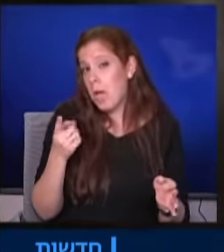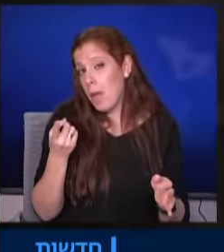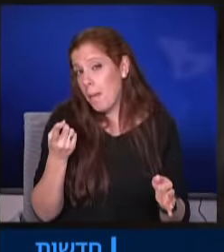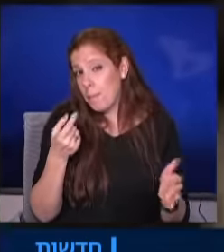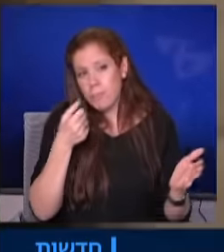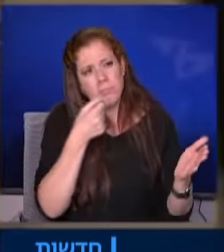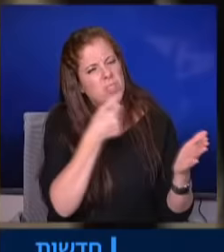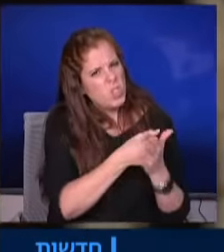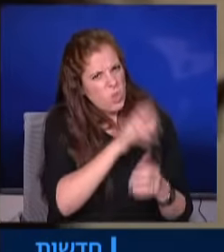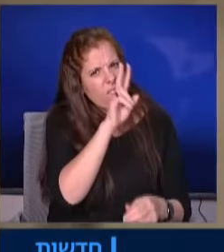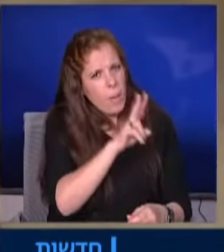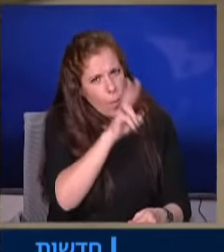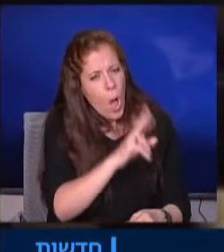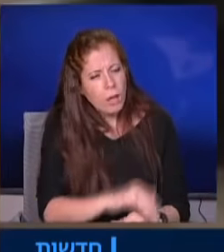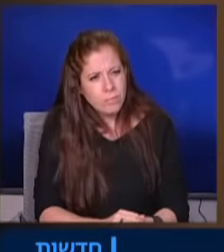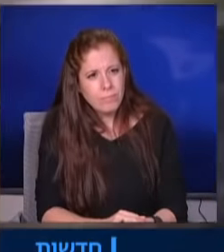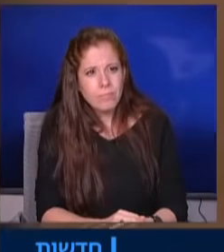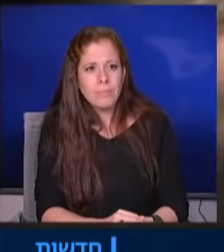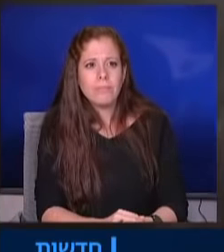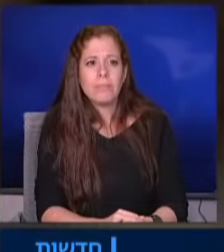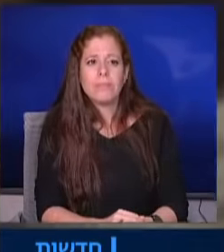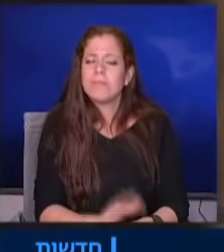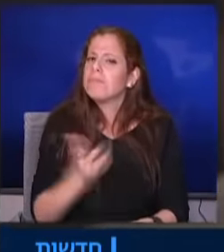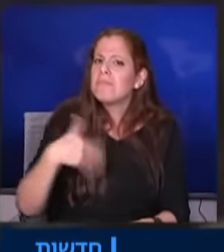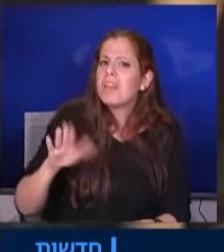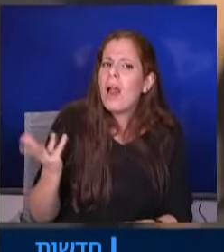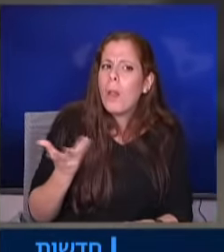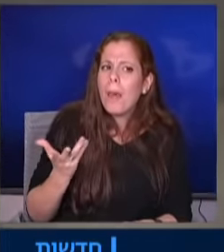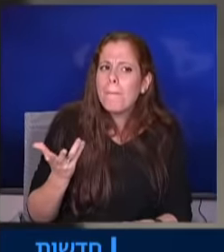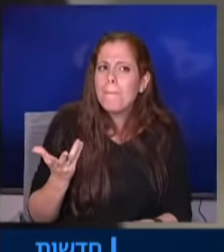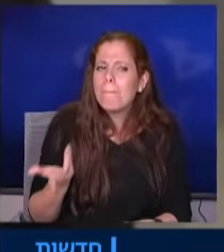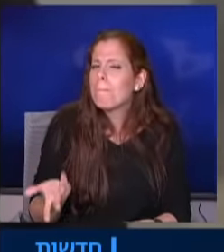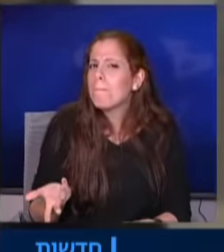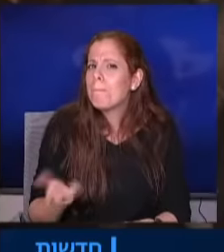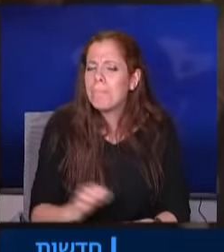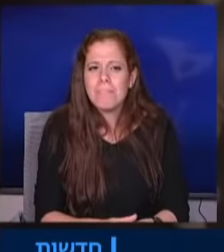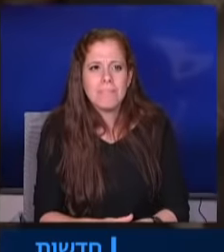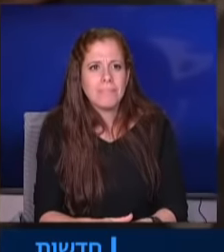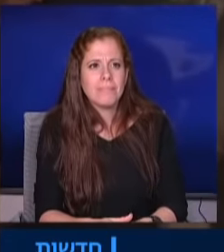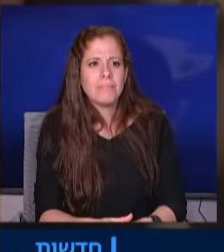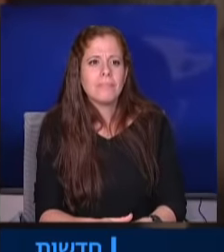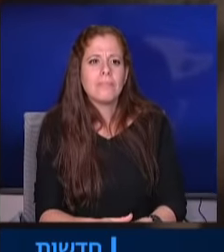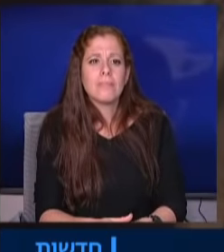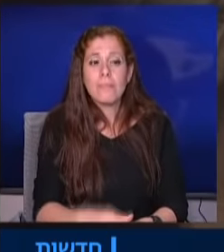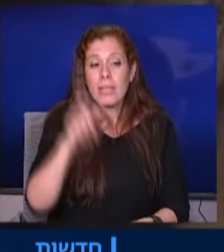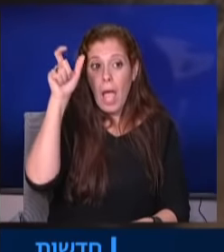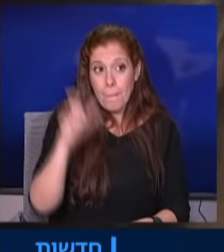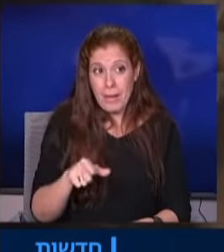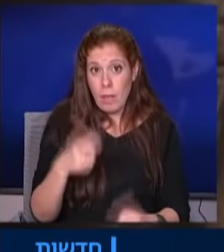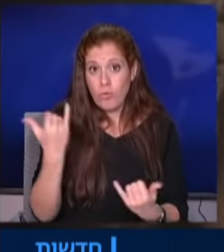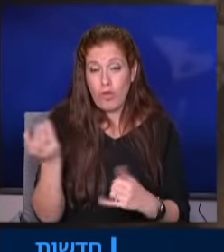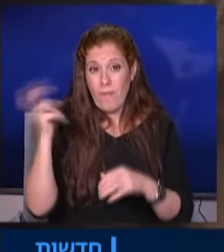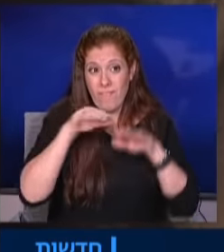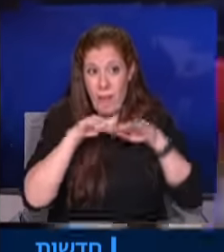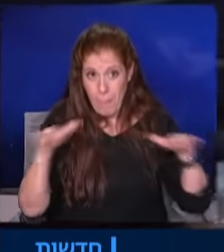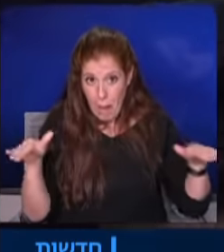End of February. So where are we going? לאן הולכים? הבן אדם שהולך לעלות עכשיו לבמה...